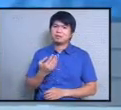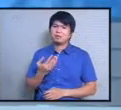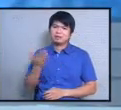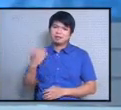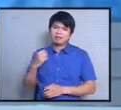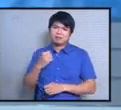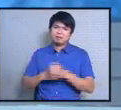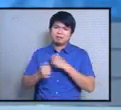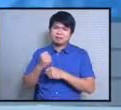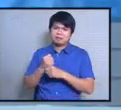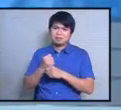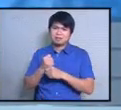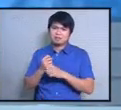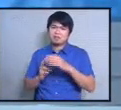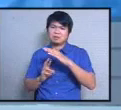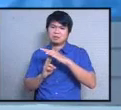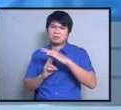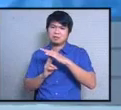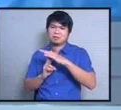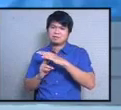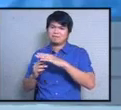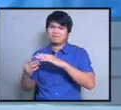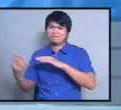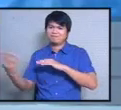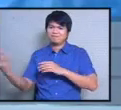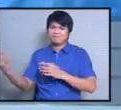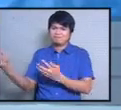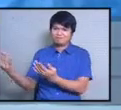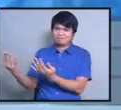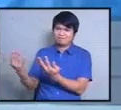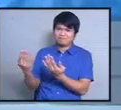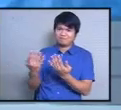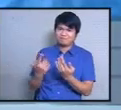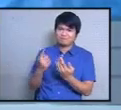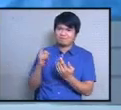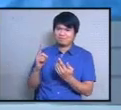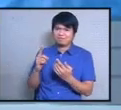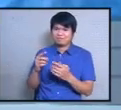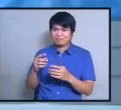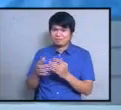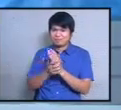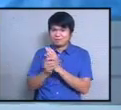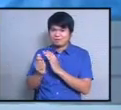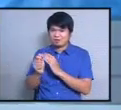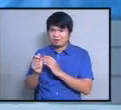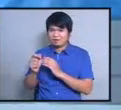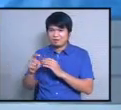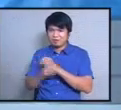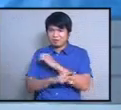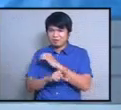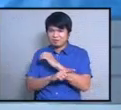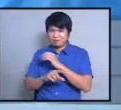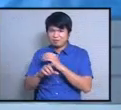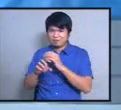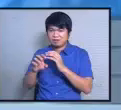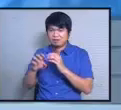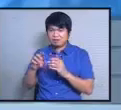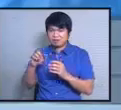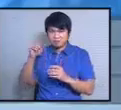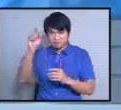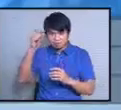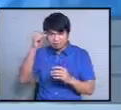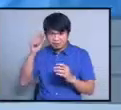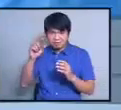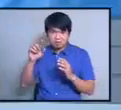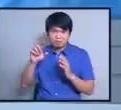siya ay magretiro, siya na po ay naging puntahan ng lahat bilang eksperto sa dalawang isyu, ang local government code at ang federalismo. Bilang